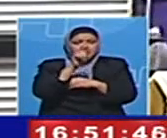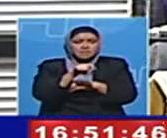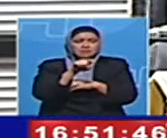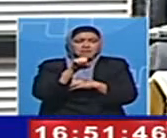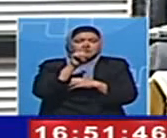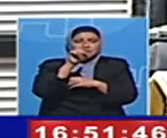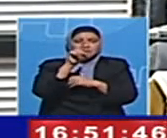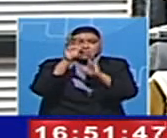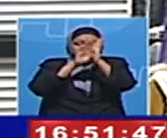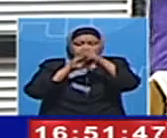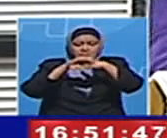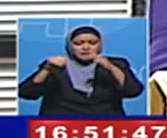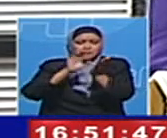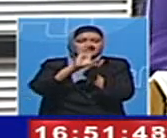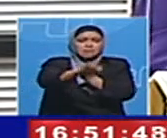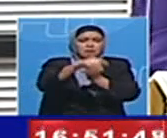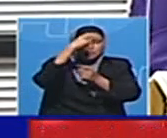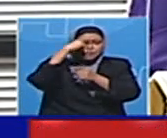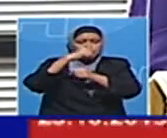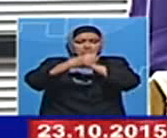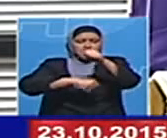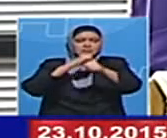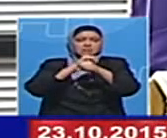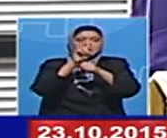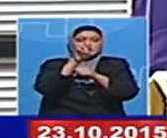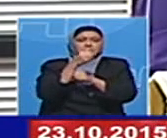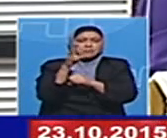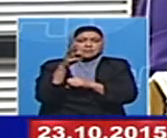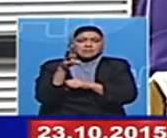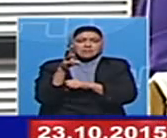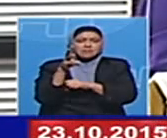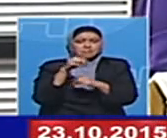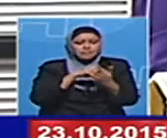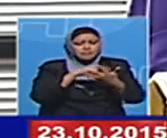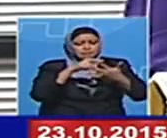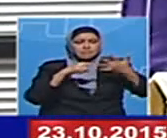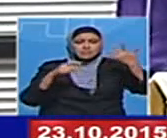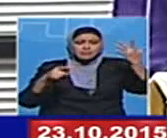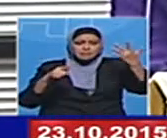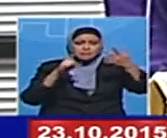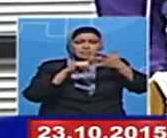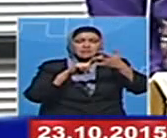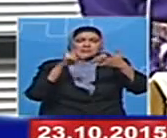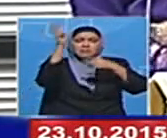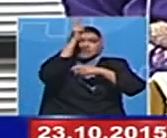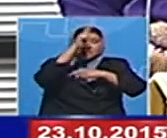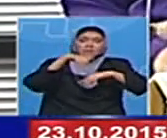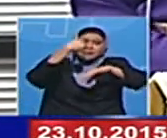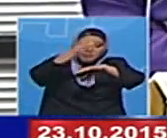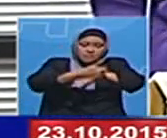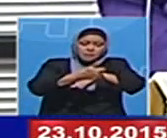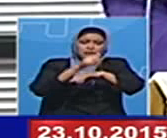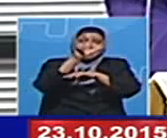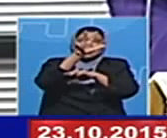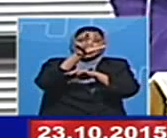bilion akan diperuntukkan pada tahun 2016 antara lain kerajaan akan membina